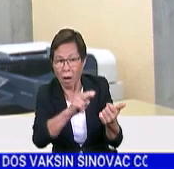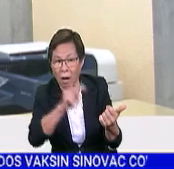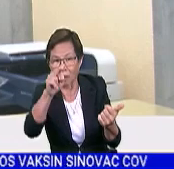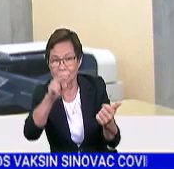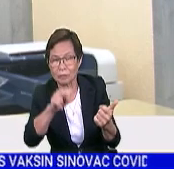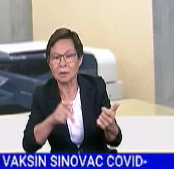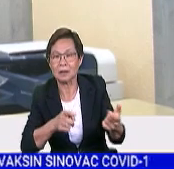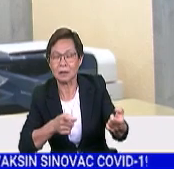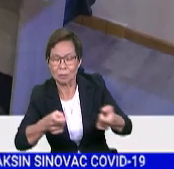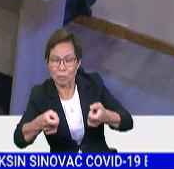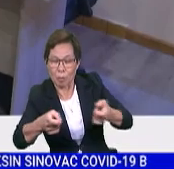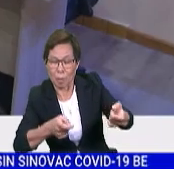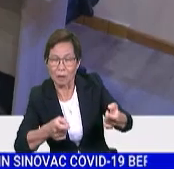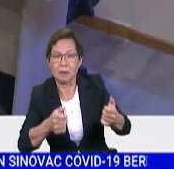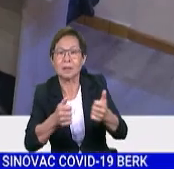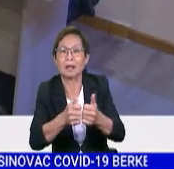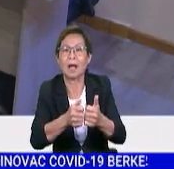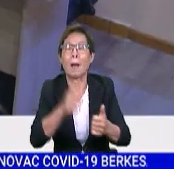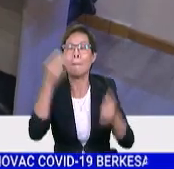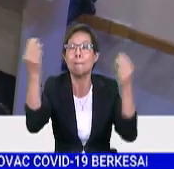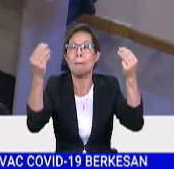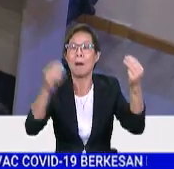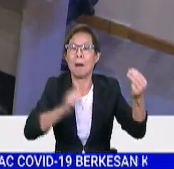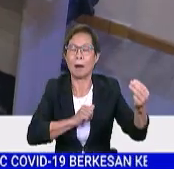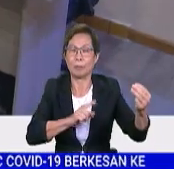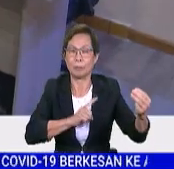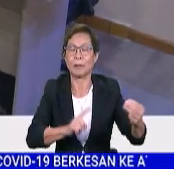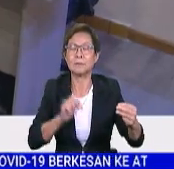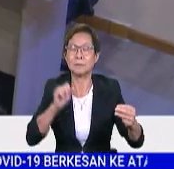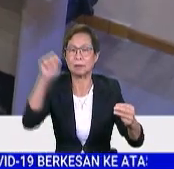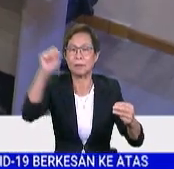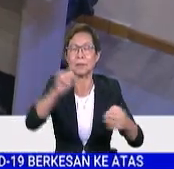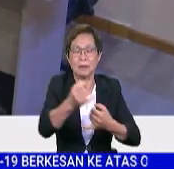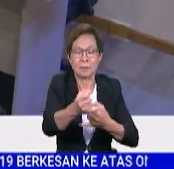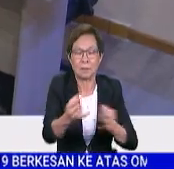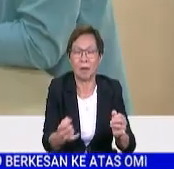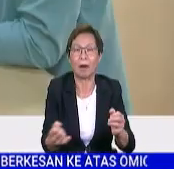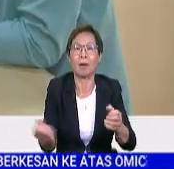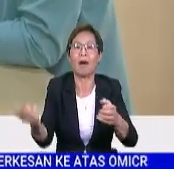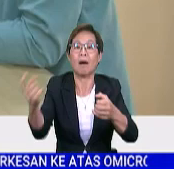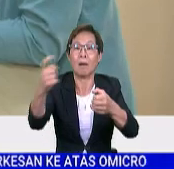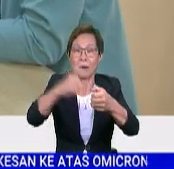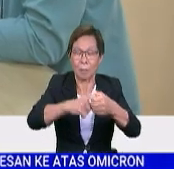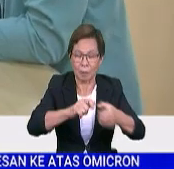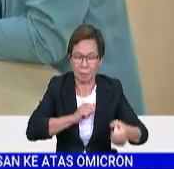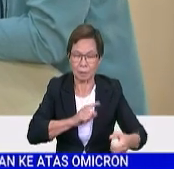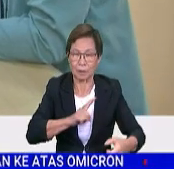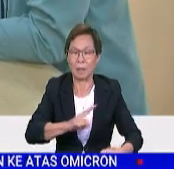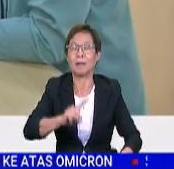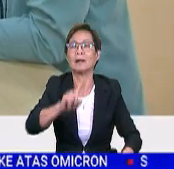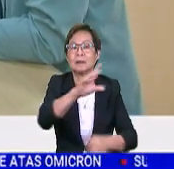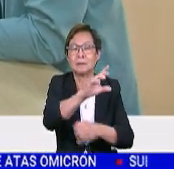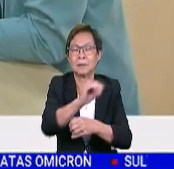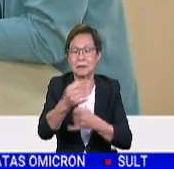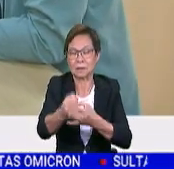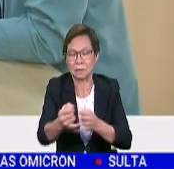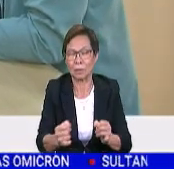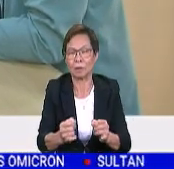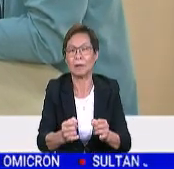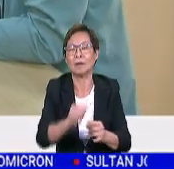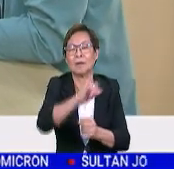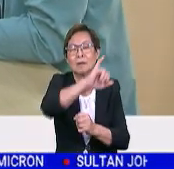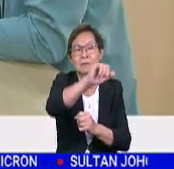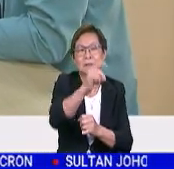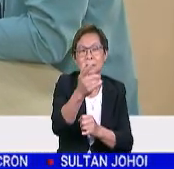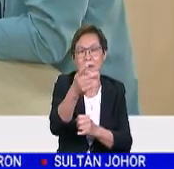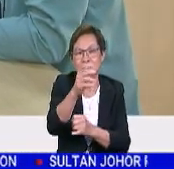Yang diselaraskan dengan Majlis agama Islam Sabah Muis jabatan hal ehwal agama Islam negeri Sabah jahins dan jabatan kemajuan